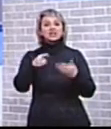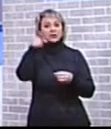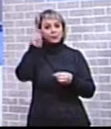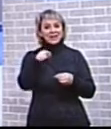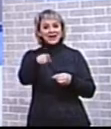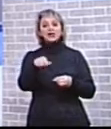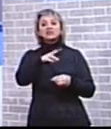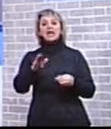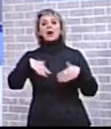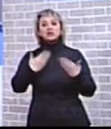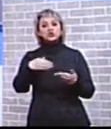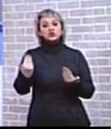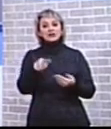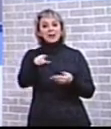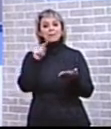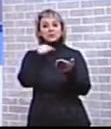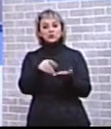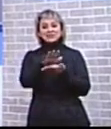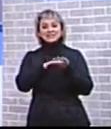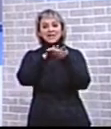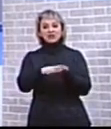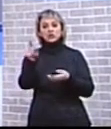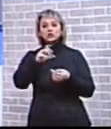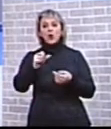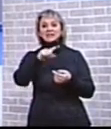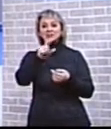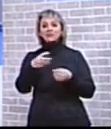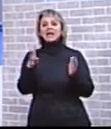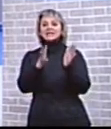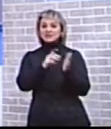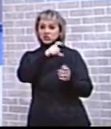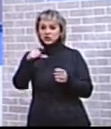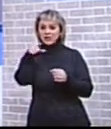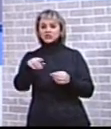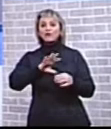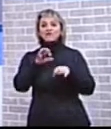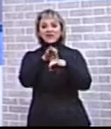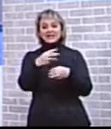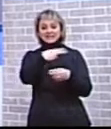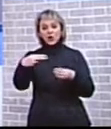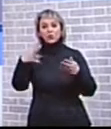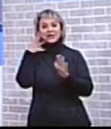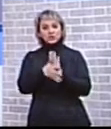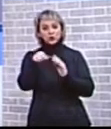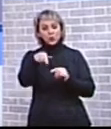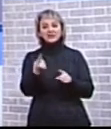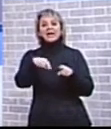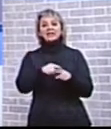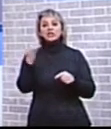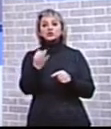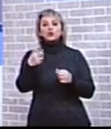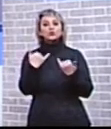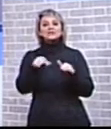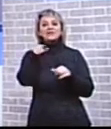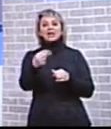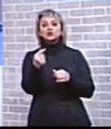на обращение жильца. От него поступило заявление, что в азовской девятиэтажке ввели незаконную строку расходов. В этой истории удивляет